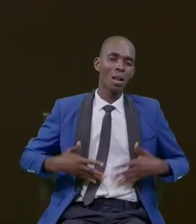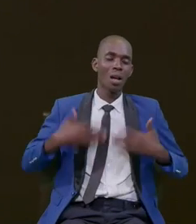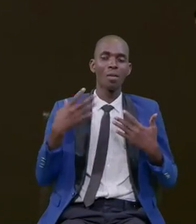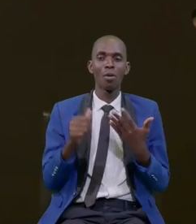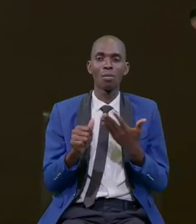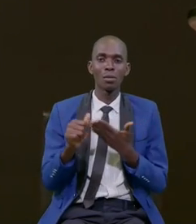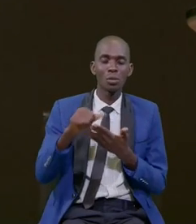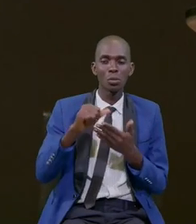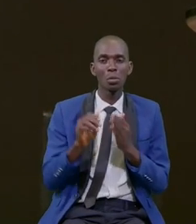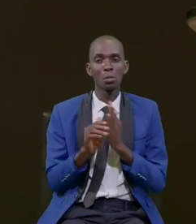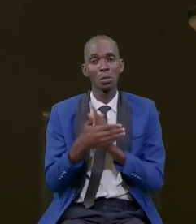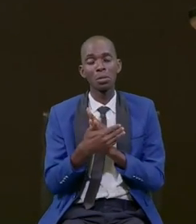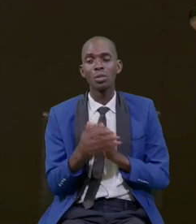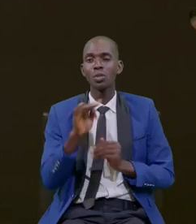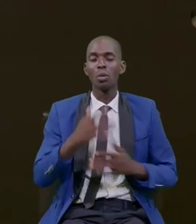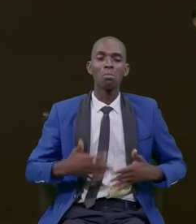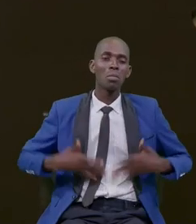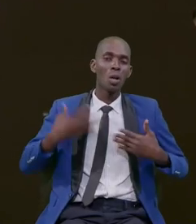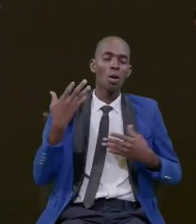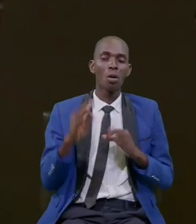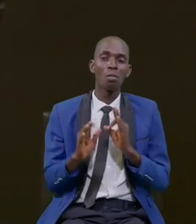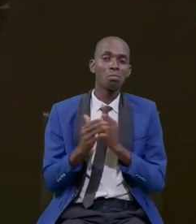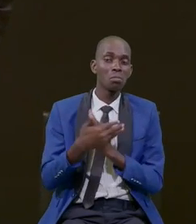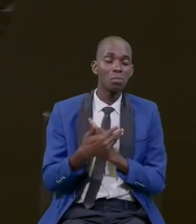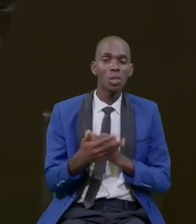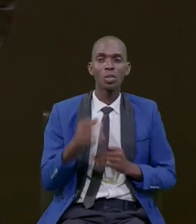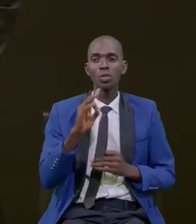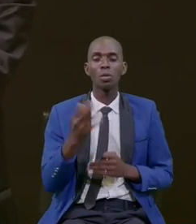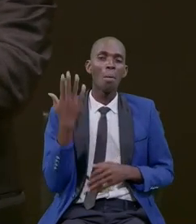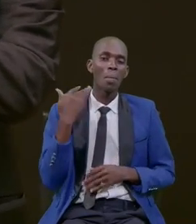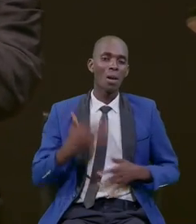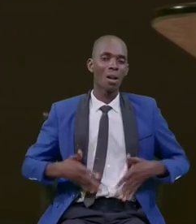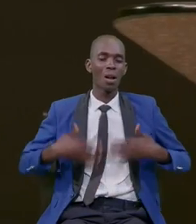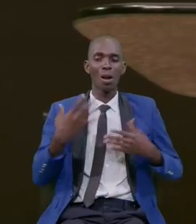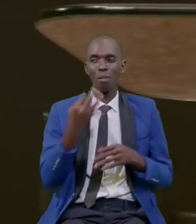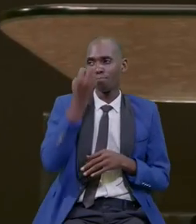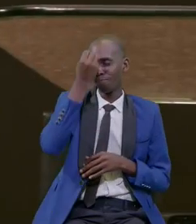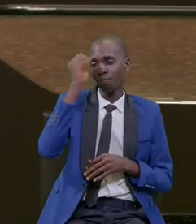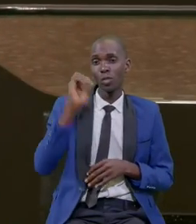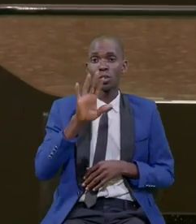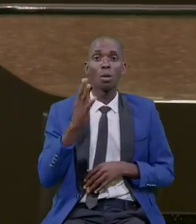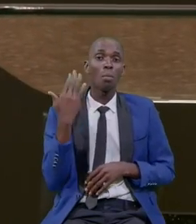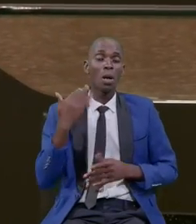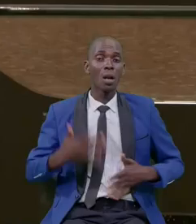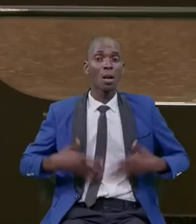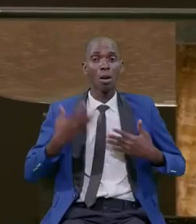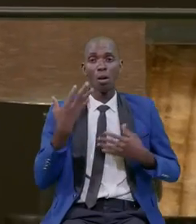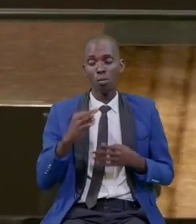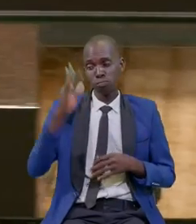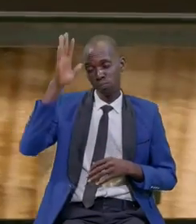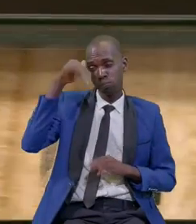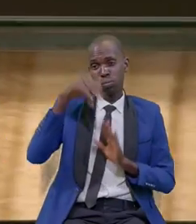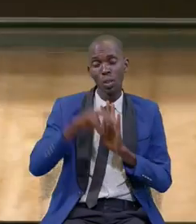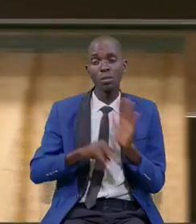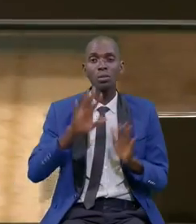d'adultère, votre vie passée de fornication, votre vie passée de désobéissance, votre vie passée de rébellion,